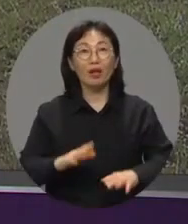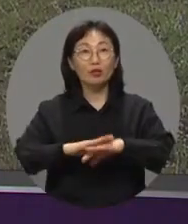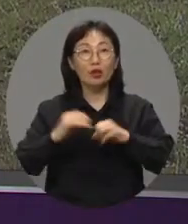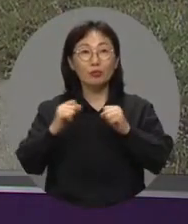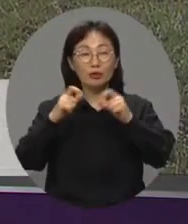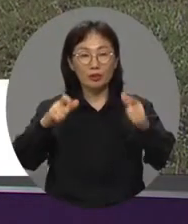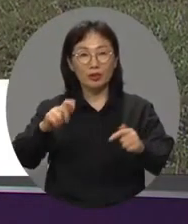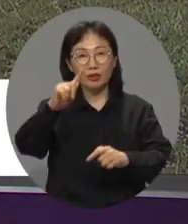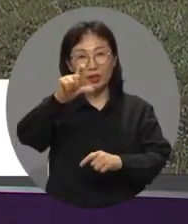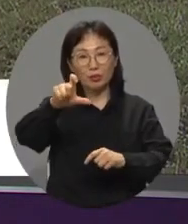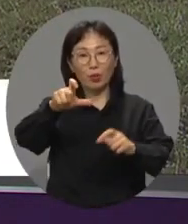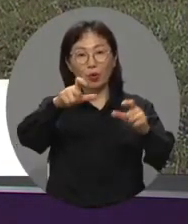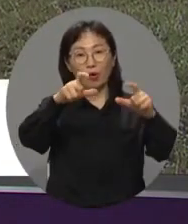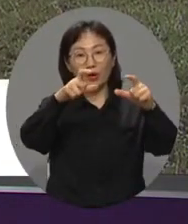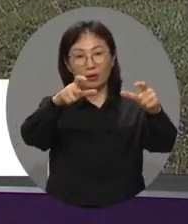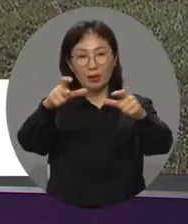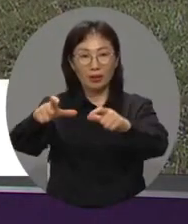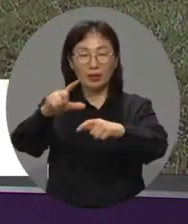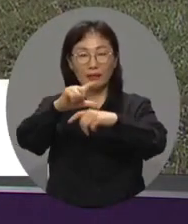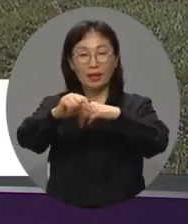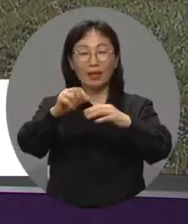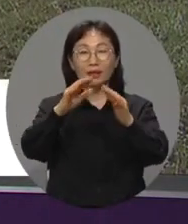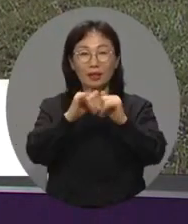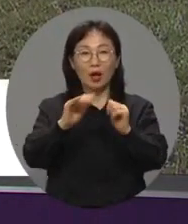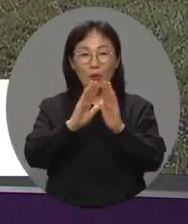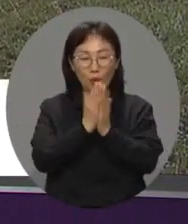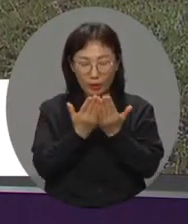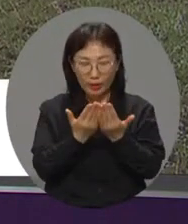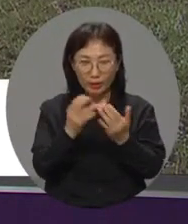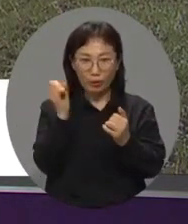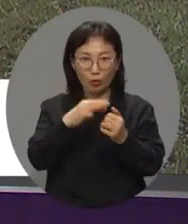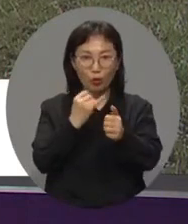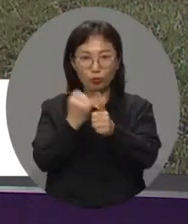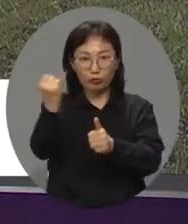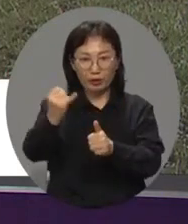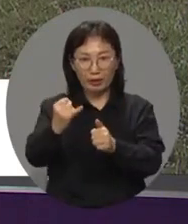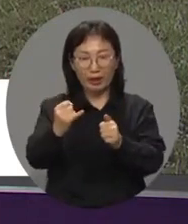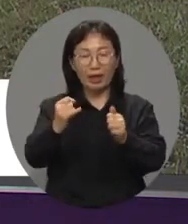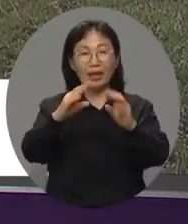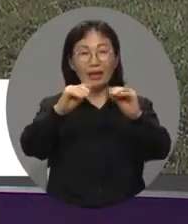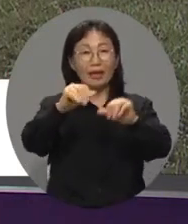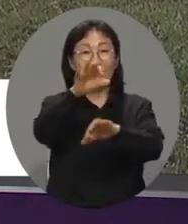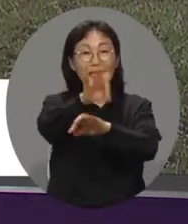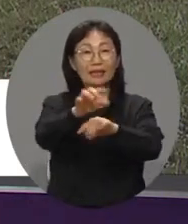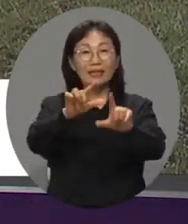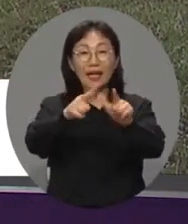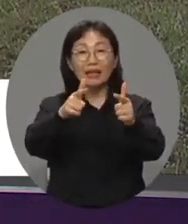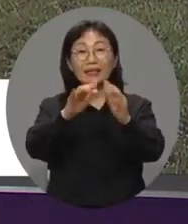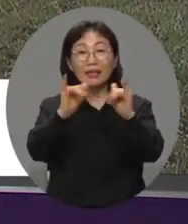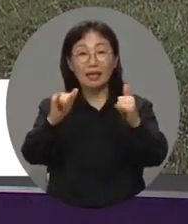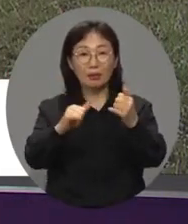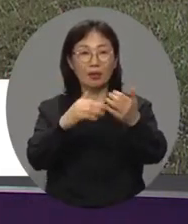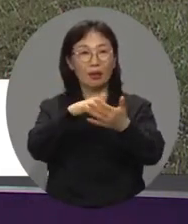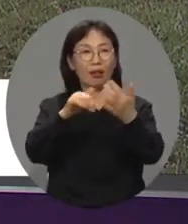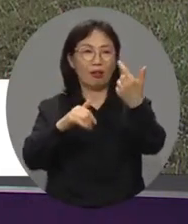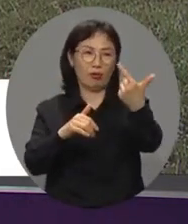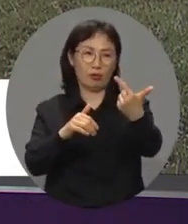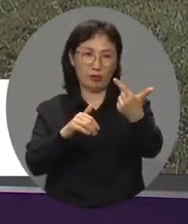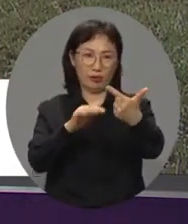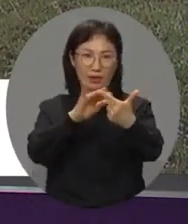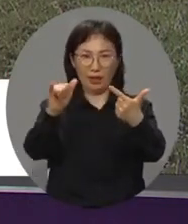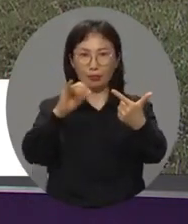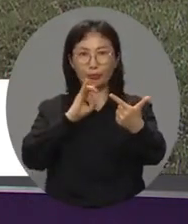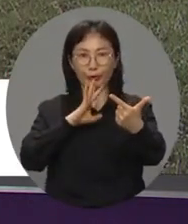전라북도 15개 단체장 중 본인과 배우자 명의 농지를 소유하지 않은 사람은 단 6명으로 절반에도